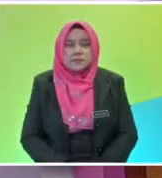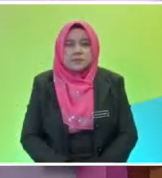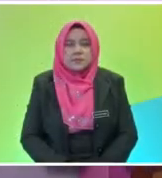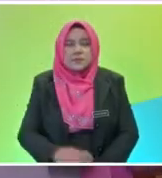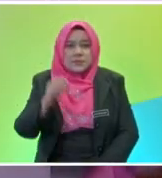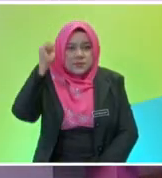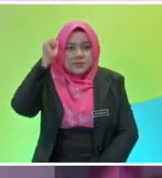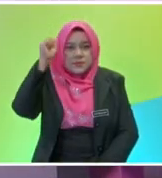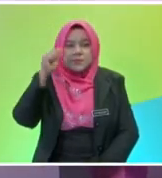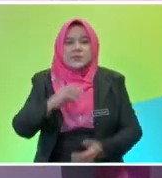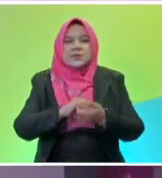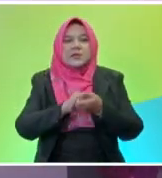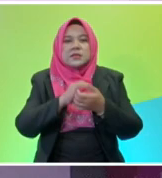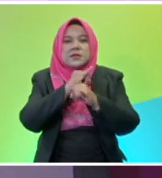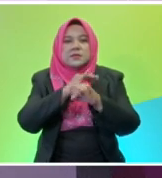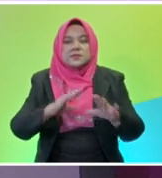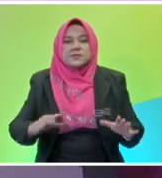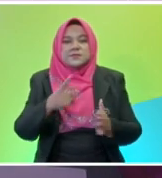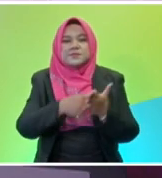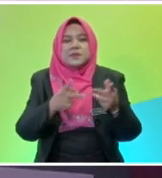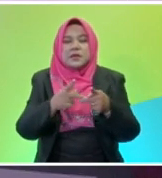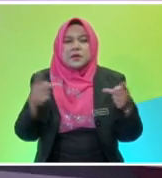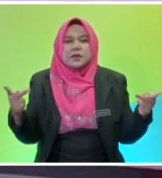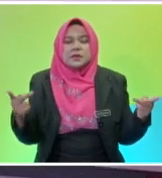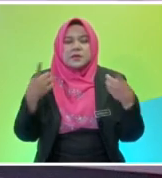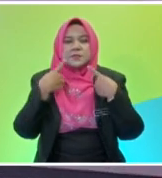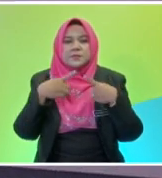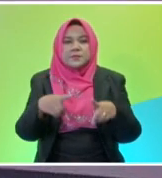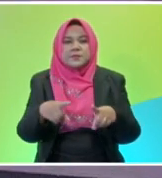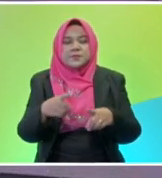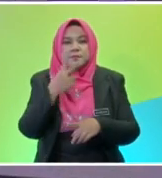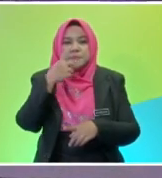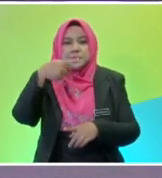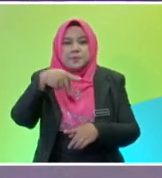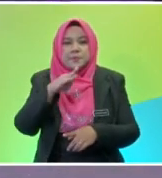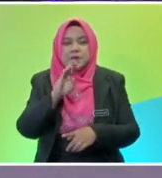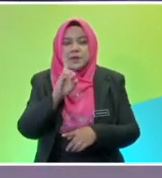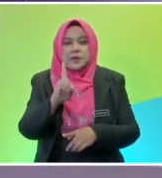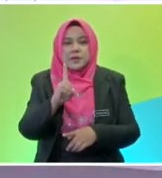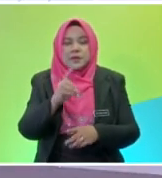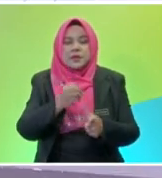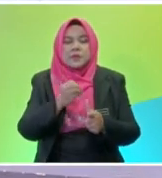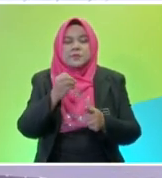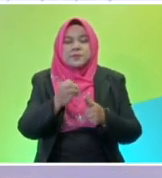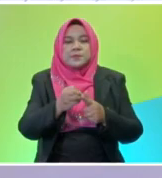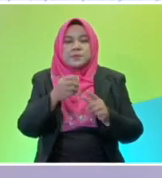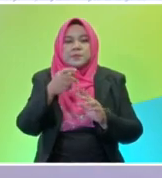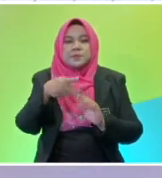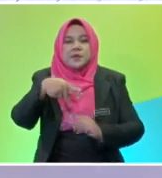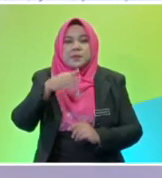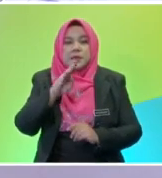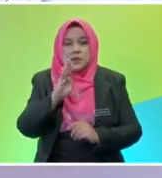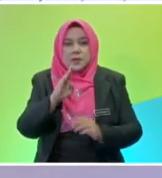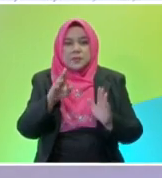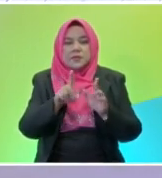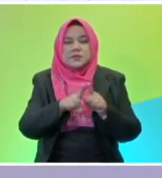Assalamualaikum dan salam sejahtera kapal semua anda sedang menyaksikan peta siaran bilik gajah atau lebih dikenal sebagai PBD